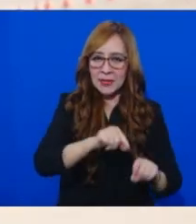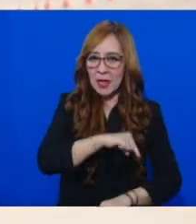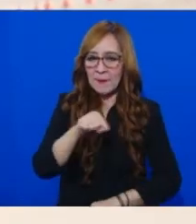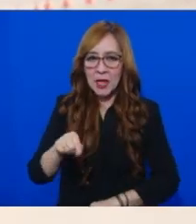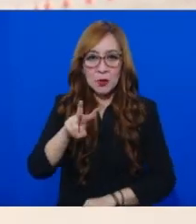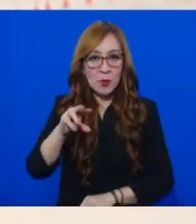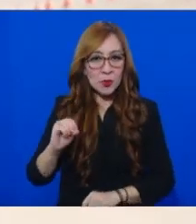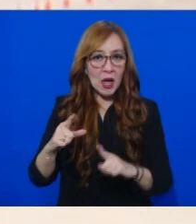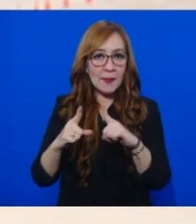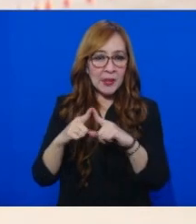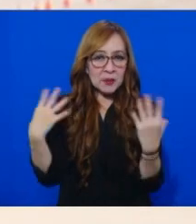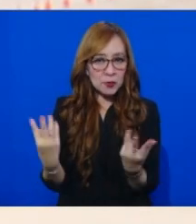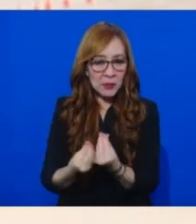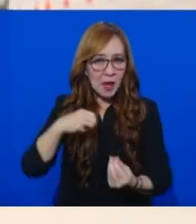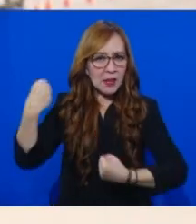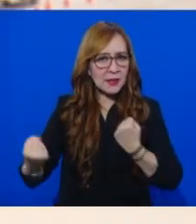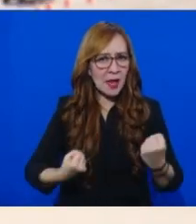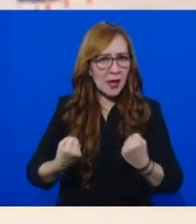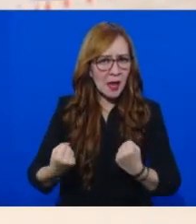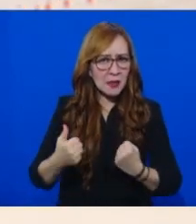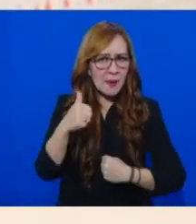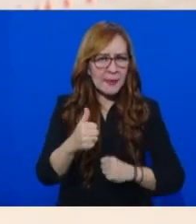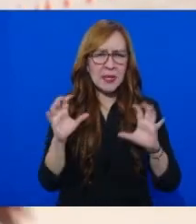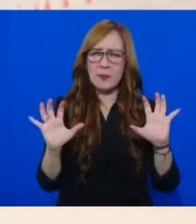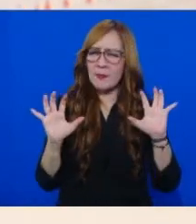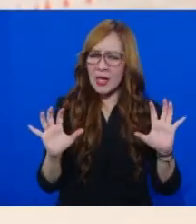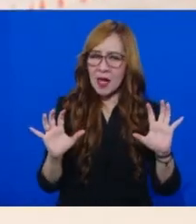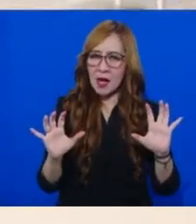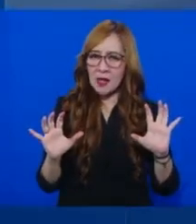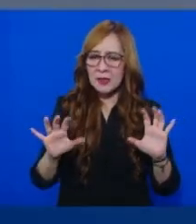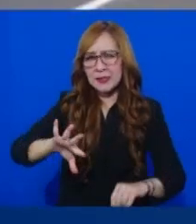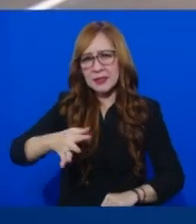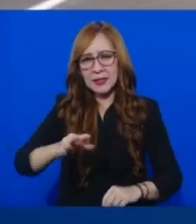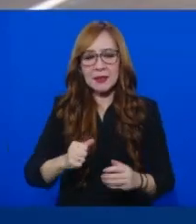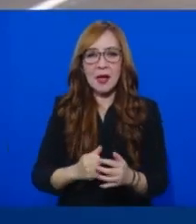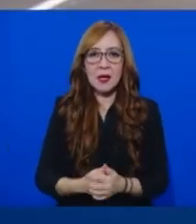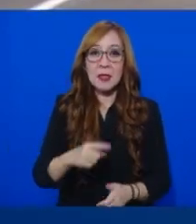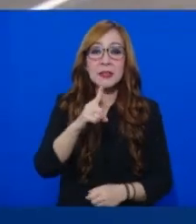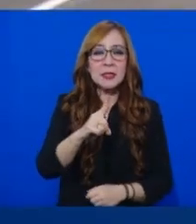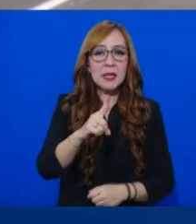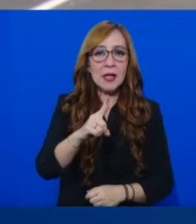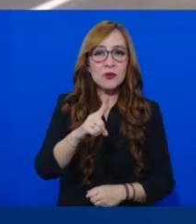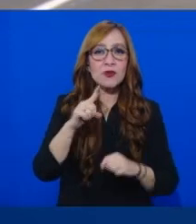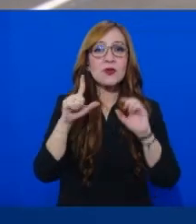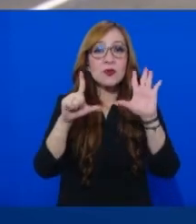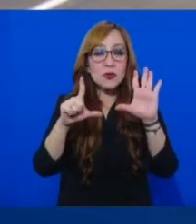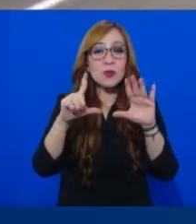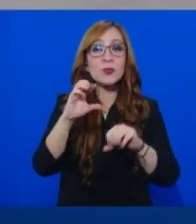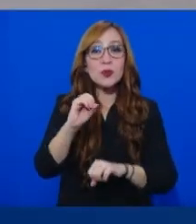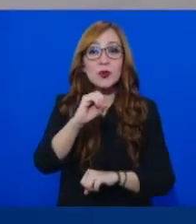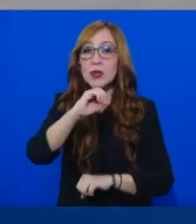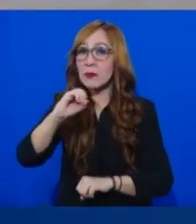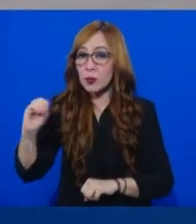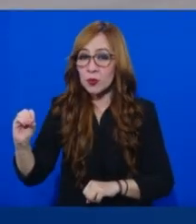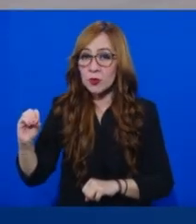April ini jumlah kendaraan itu bisa lebih banyak, mencapai kisaran hampir di 170.000. Ini berarti